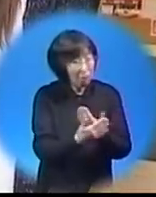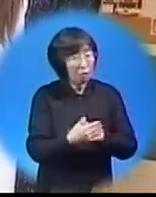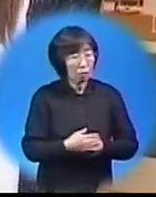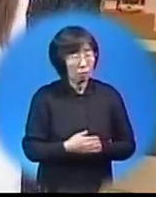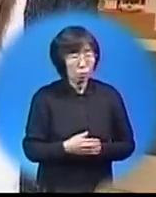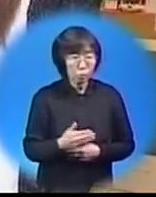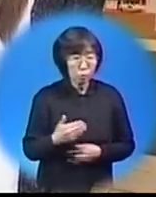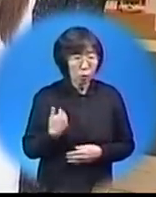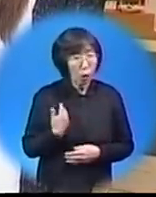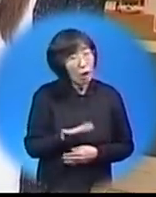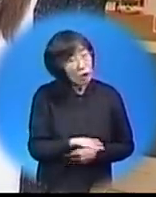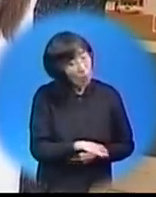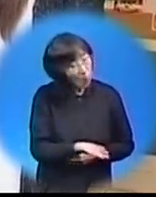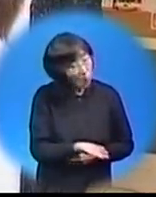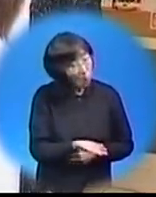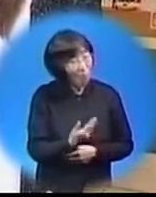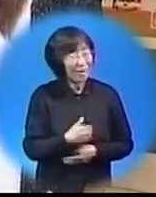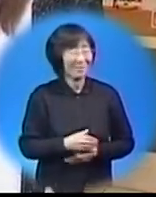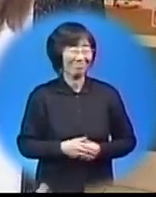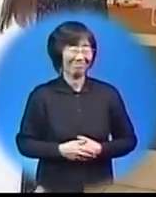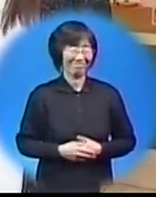なんです、はい、知らなかったんですね。